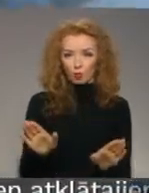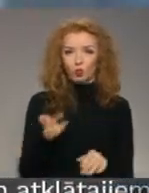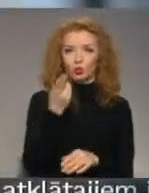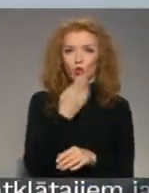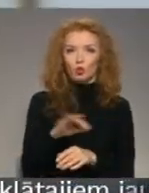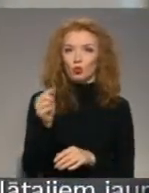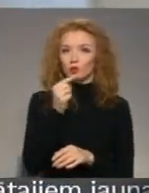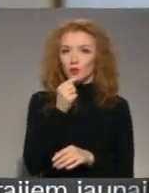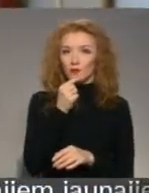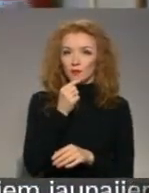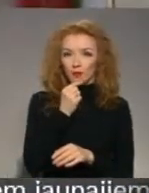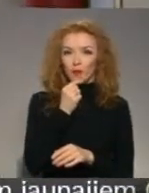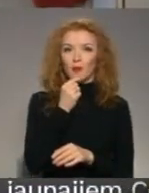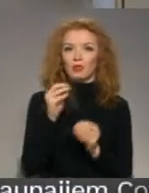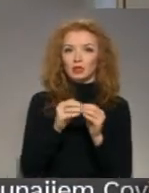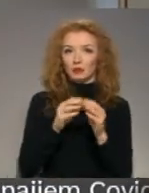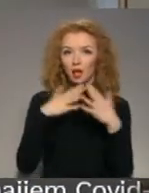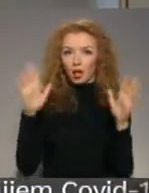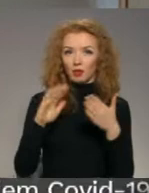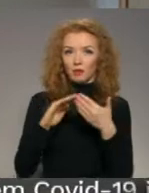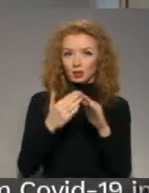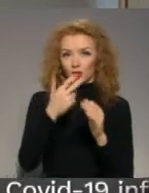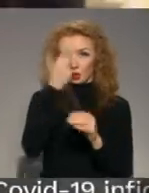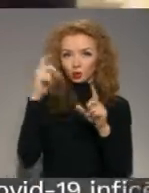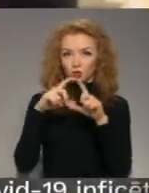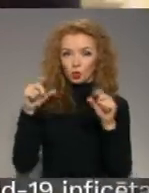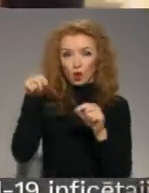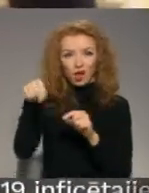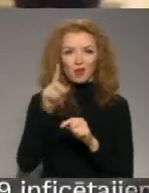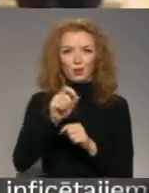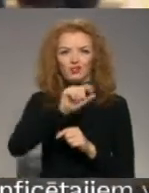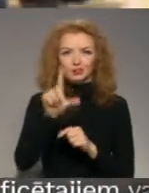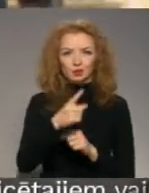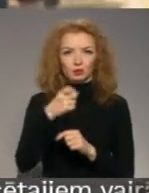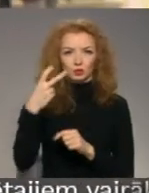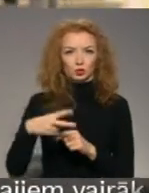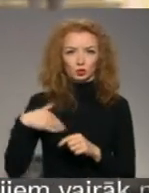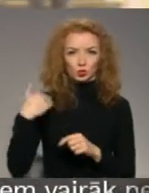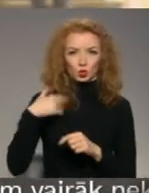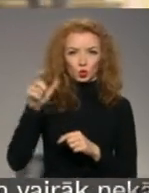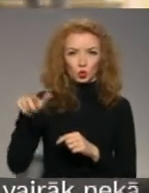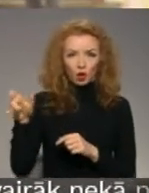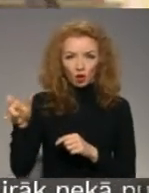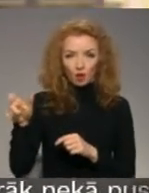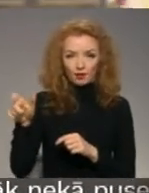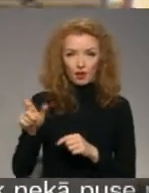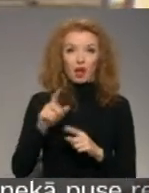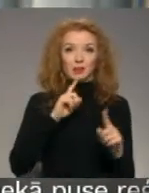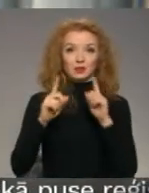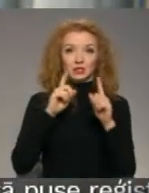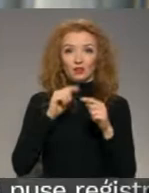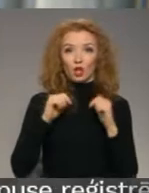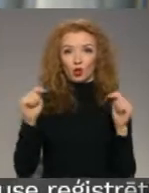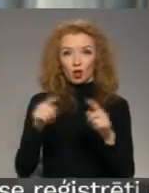lielākajās pilsētās vidusskolu posmā būs jāmācās maz 120 skolēniem. Līdz ar gaidāmo administratīvi teritoriālo